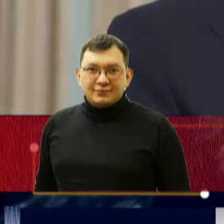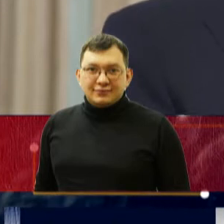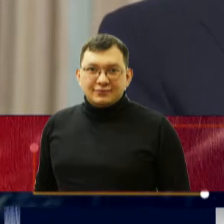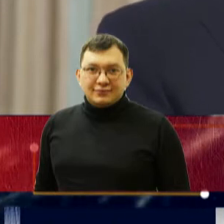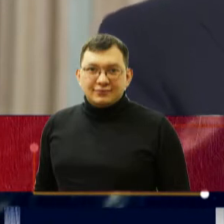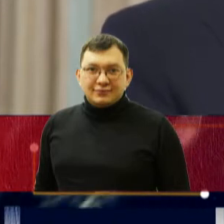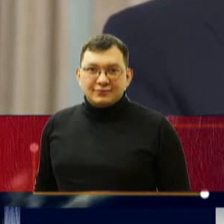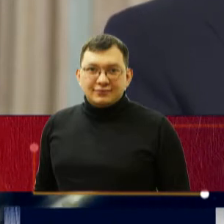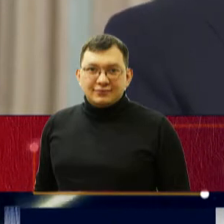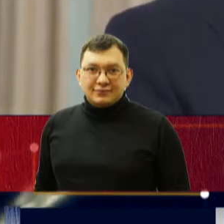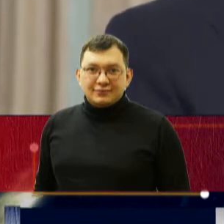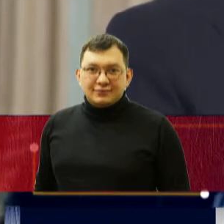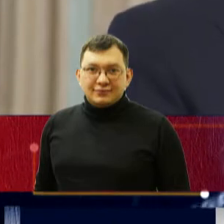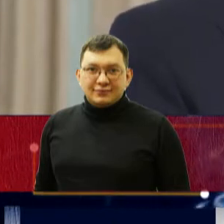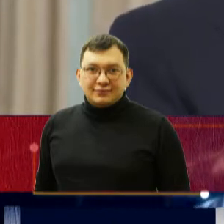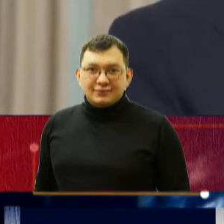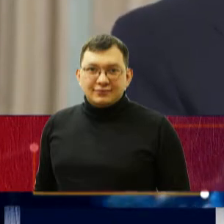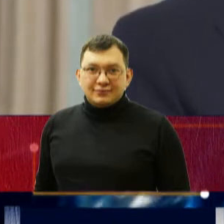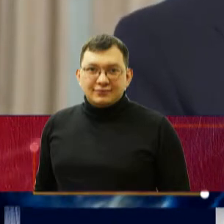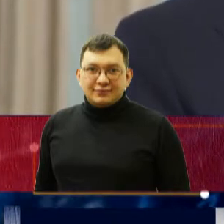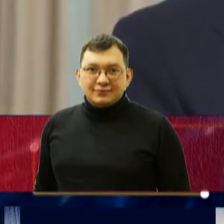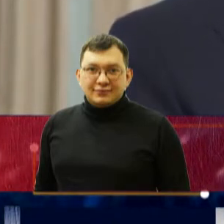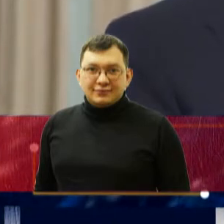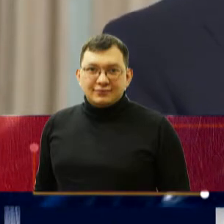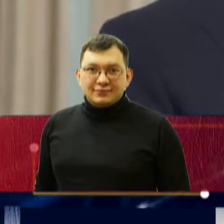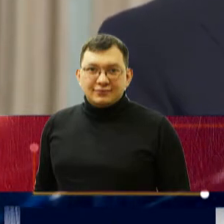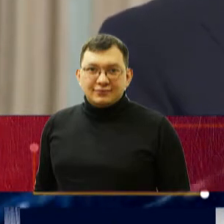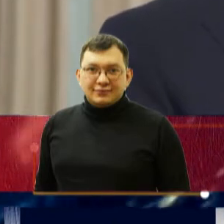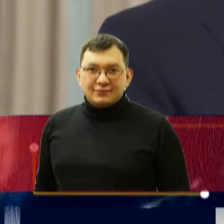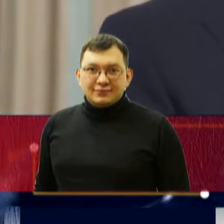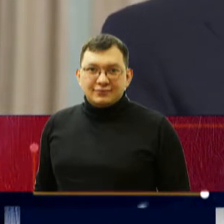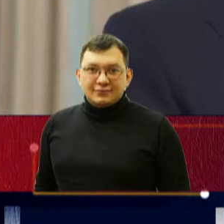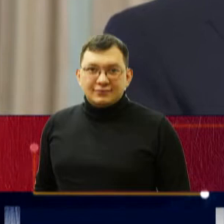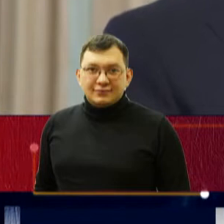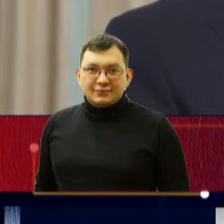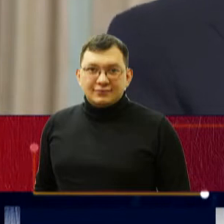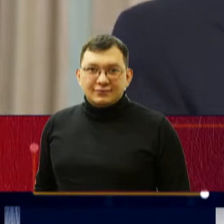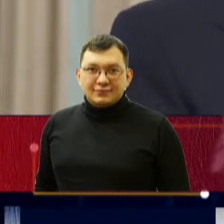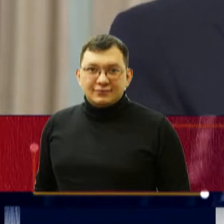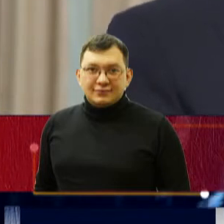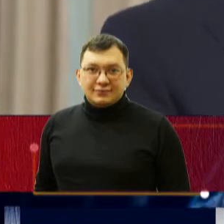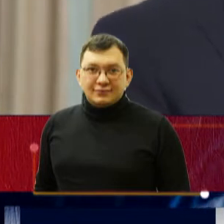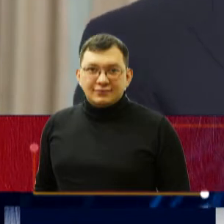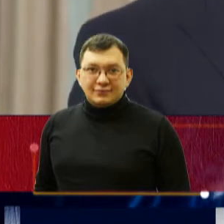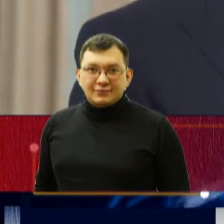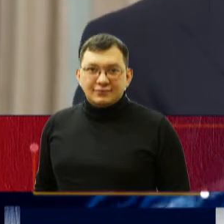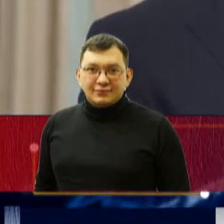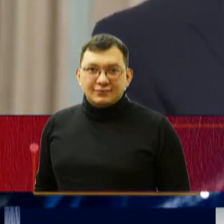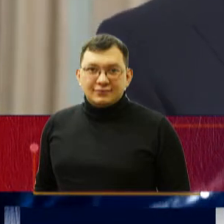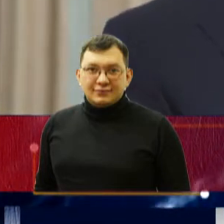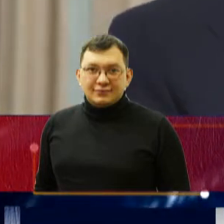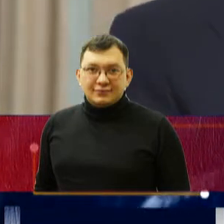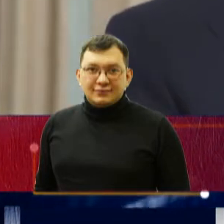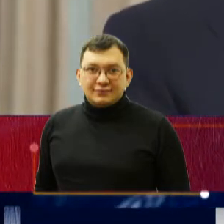Гайдай, політтехнолог, говорив про те, що, ну, так, це з усіма урядами відбувається, я про рейтинг, так, що перед голосуванням у